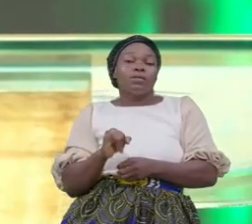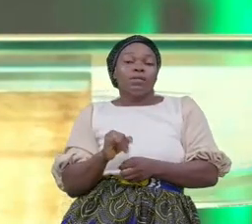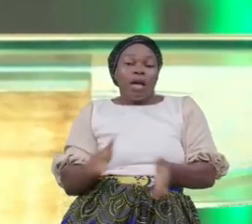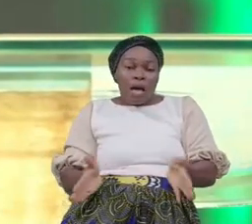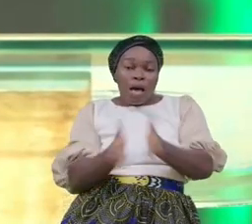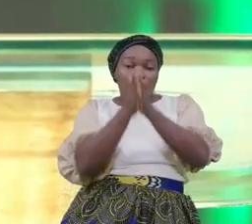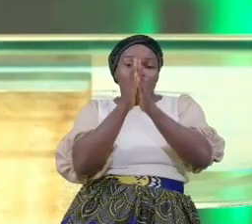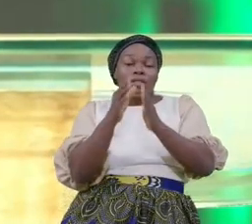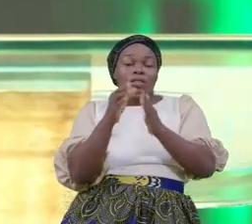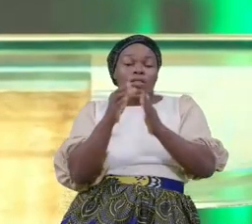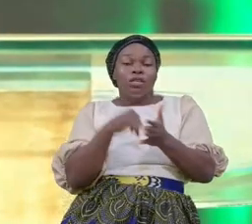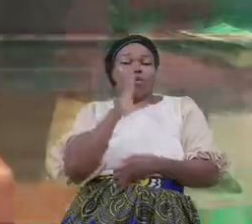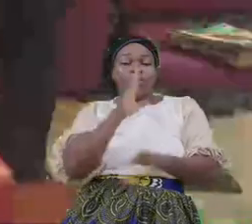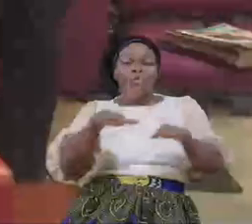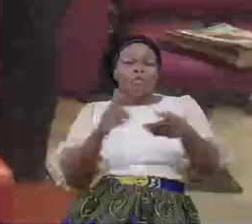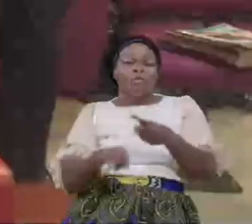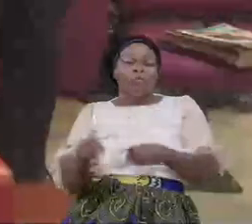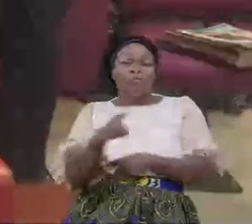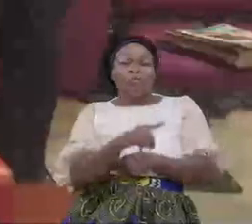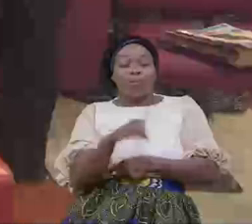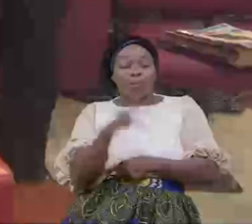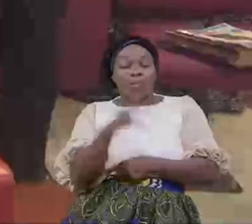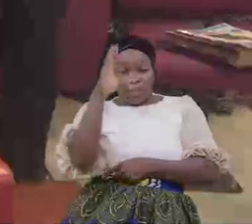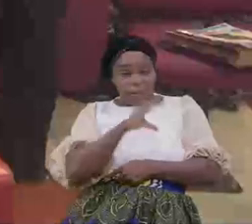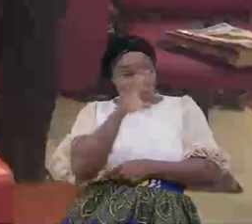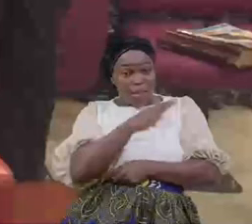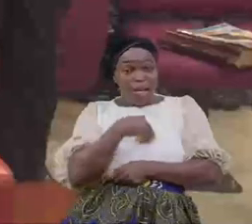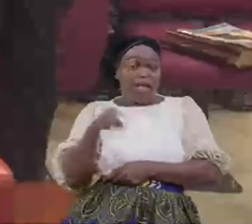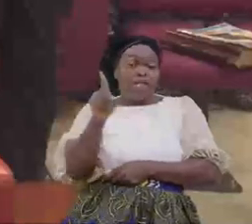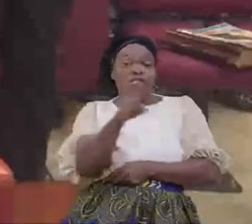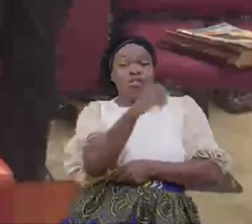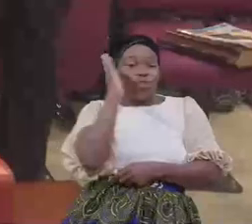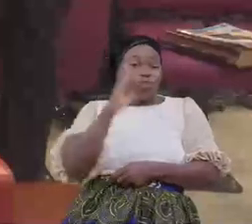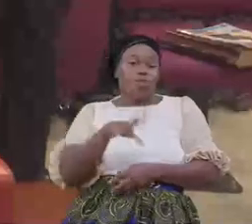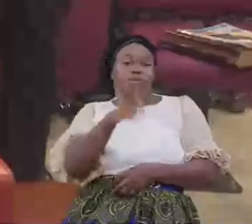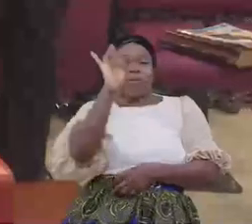Demandez, et vous sera donné. Cherchez, vous trouverez.